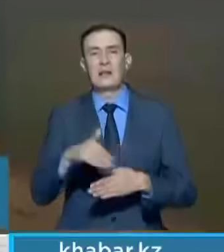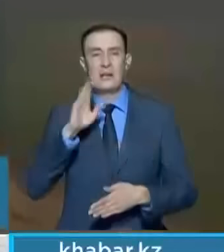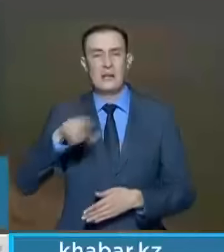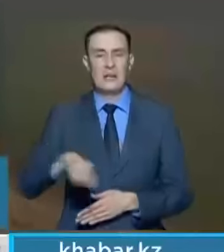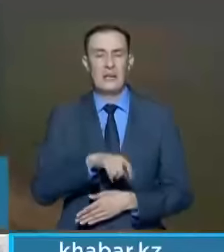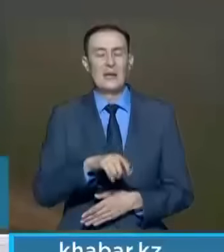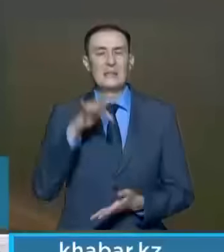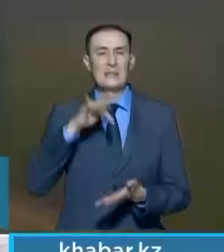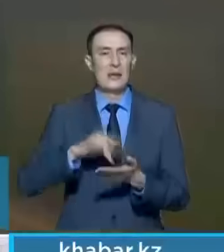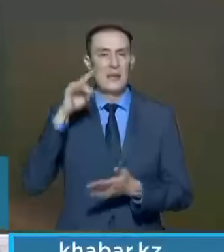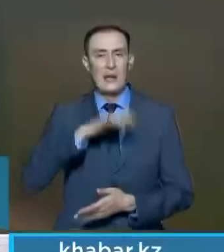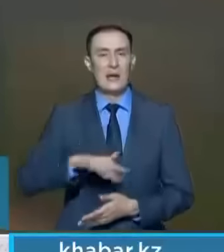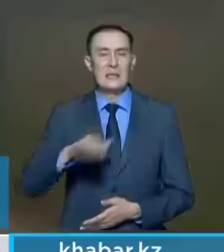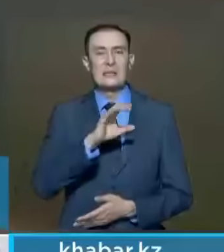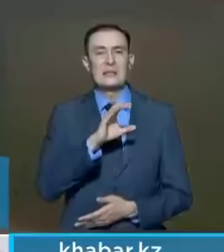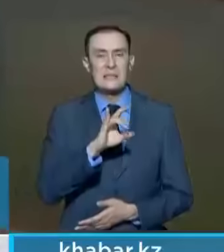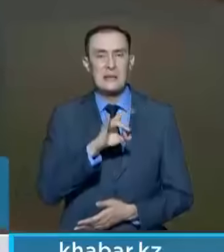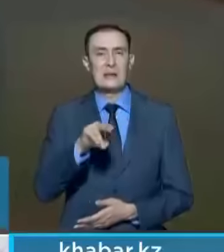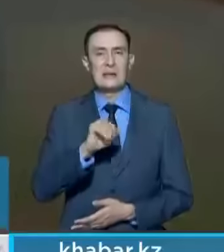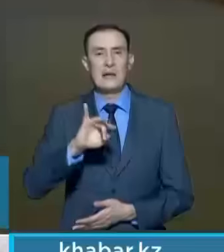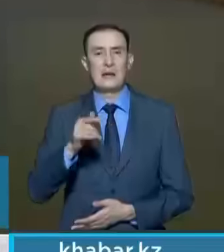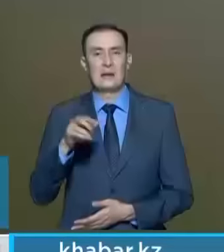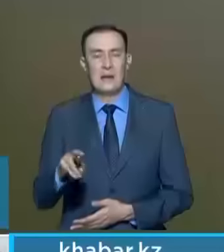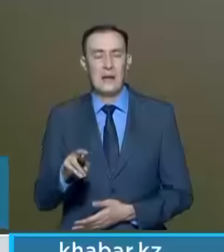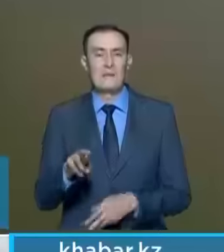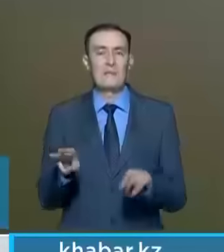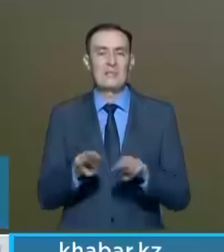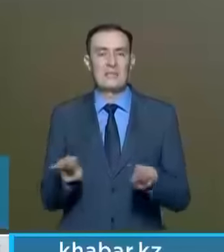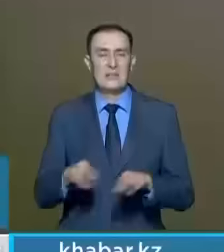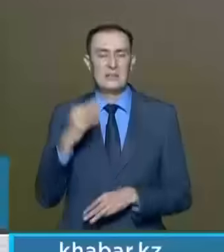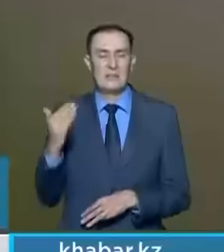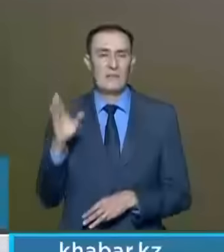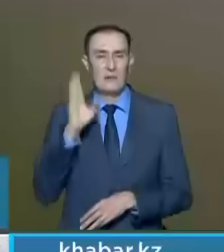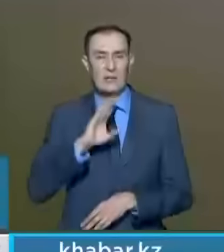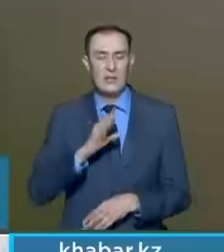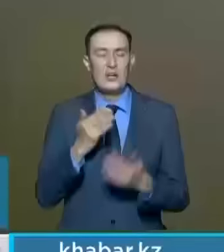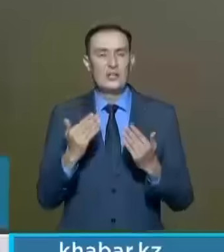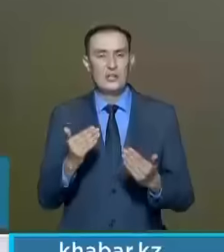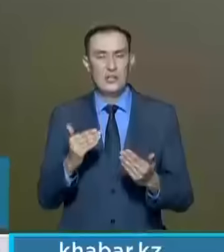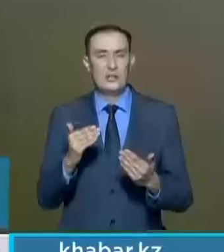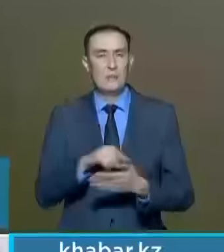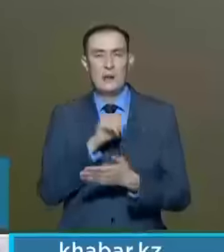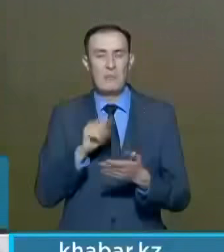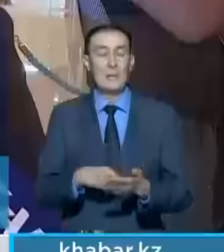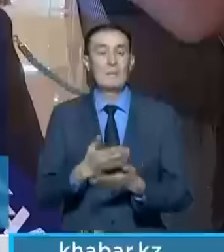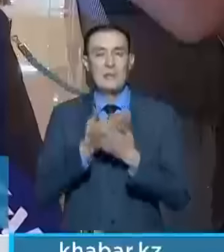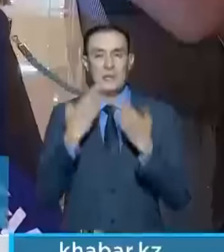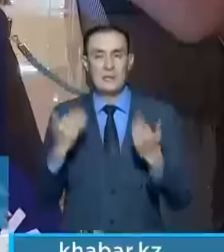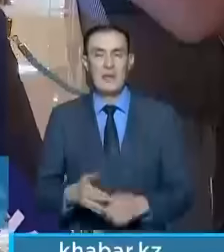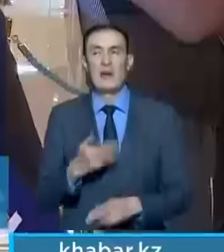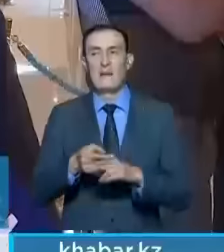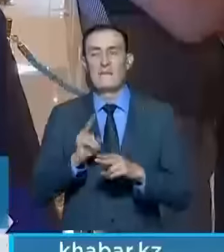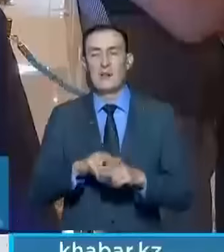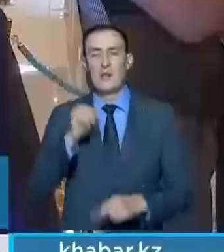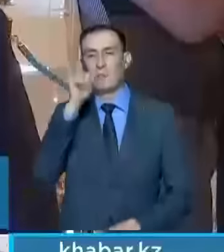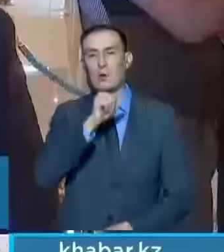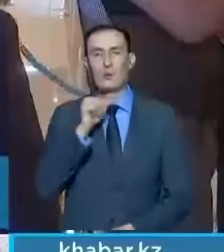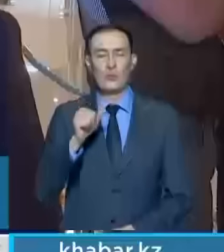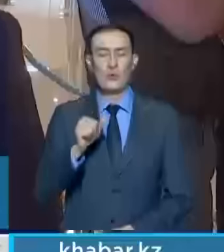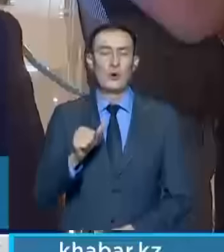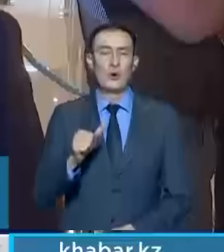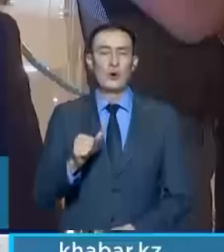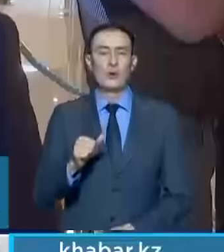Центральной Азии, Сырдарья, по словам министра профильного ведомства, сейчас проблем нет. В этом году мы не можем